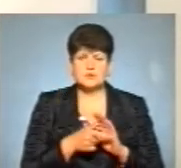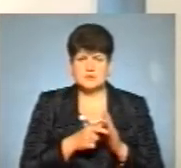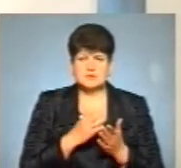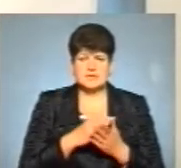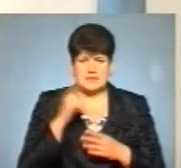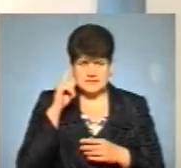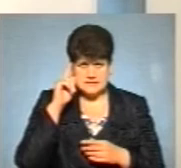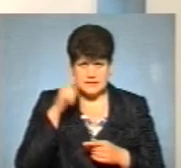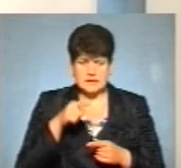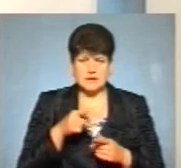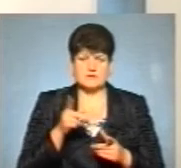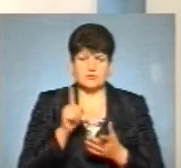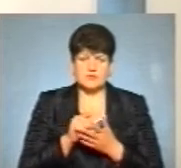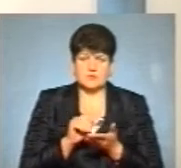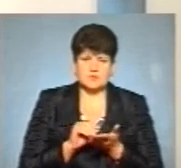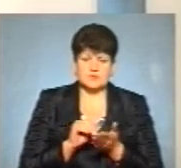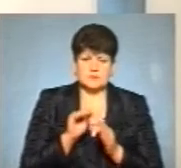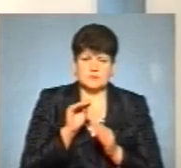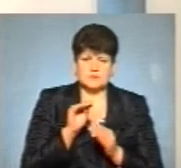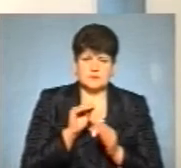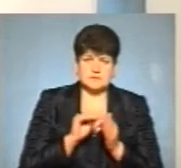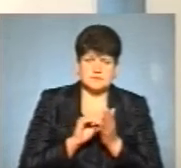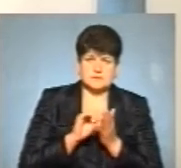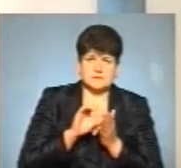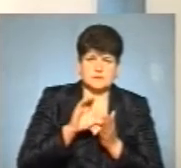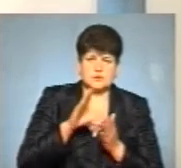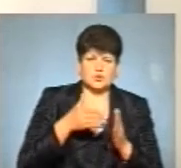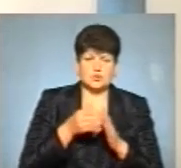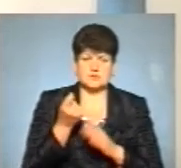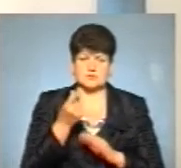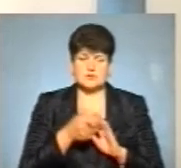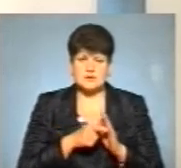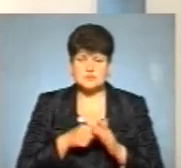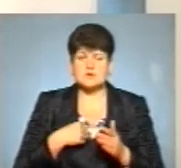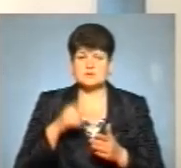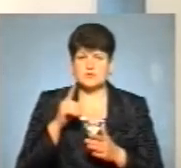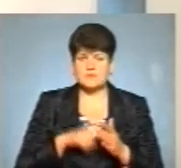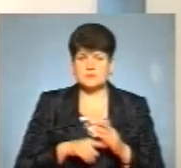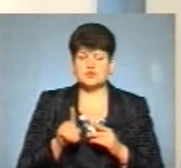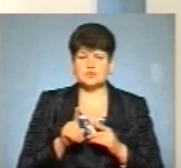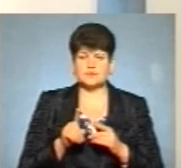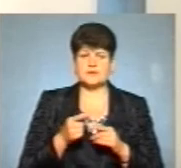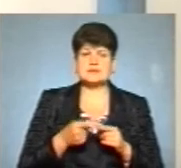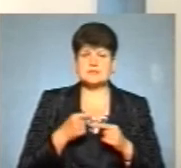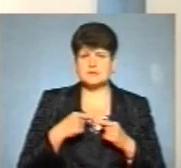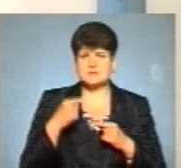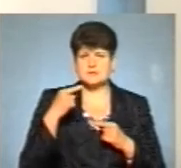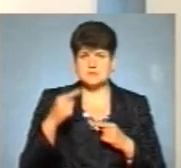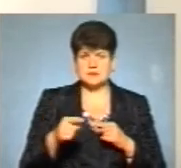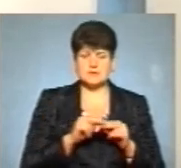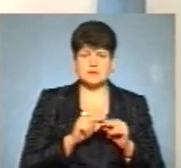і вони повинні бути накопичені до 11-го класу. Але сподіваємося, що навіть оце дистанційне